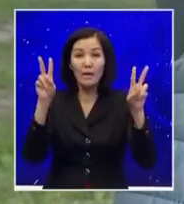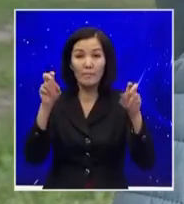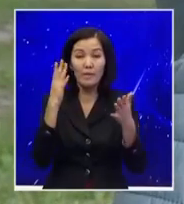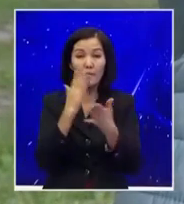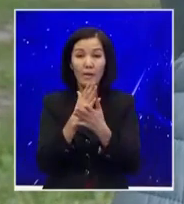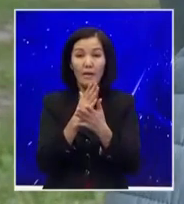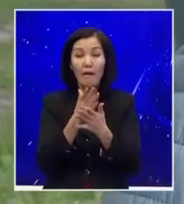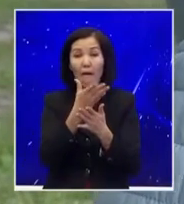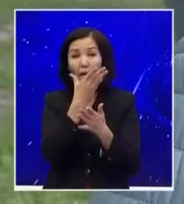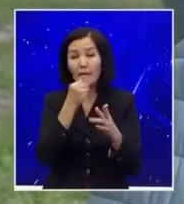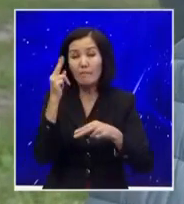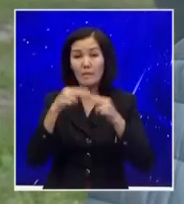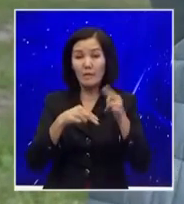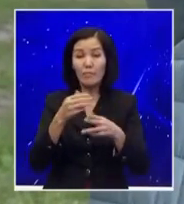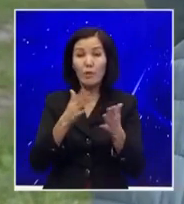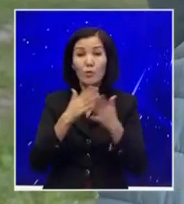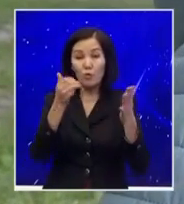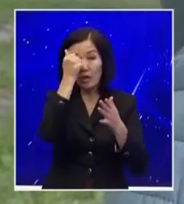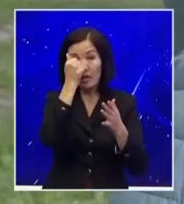салып бергендеріне көп рахмет айтамыз.